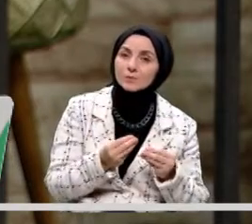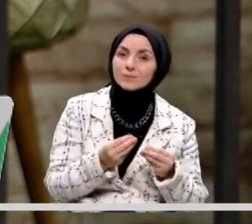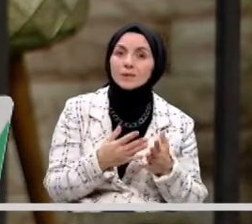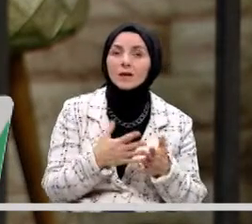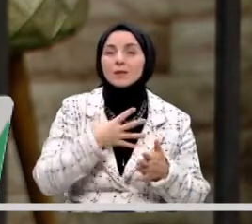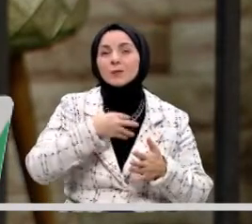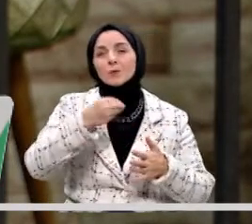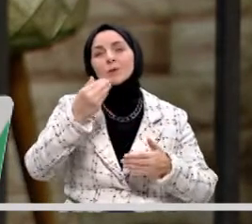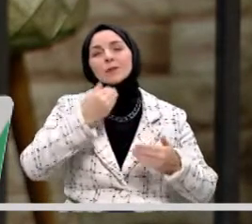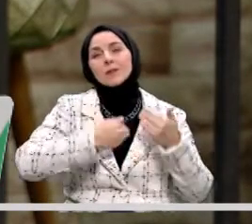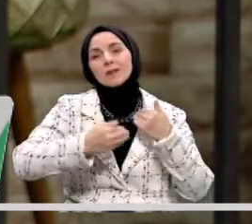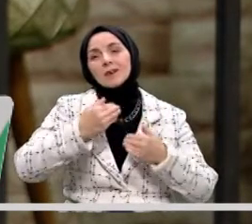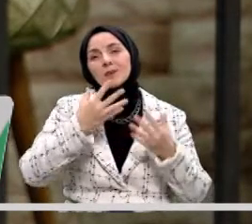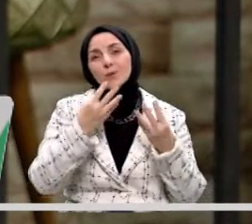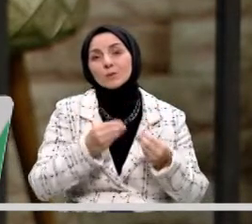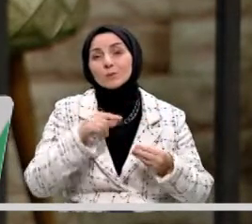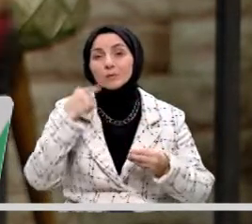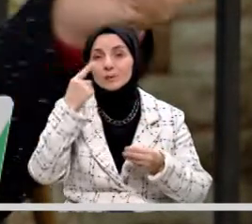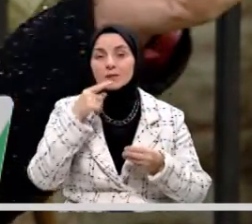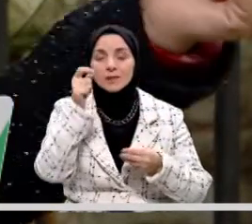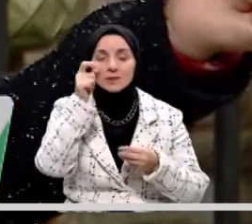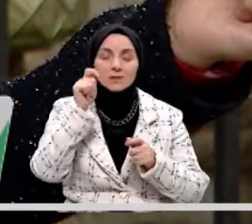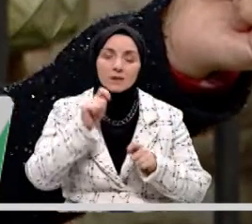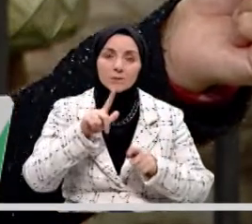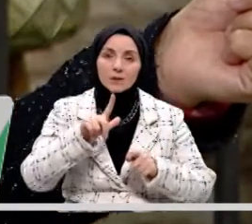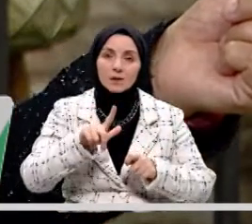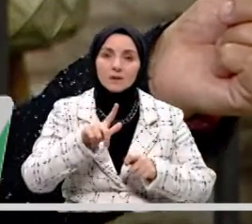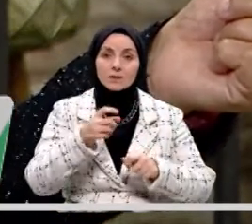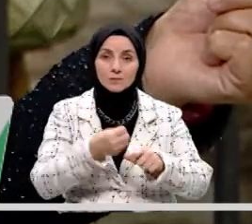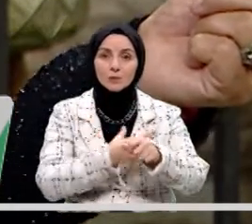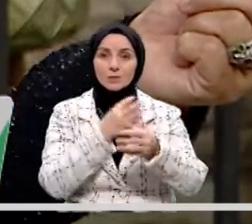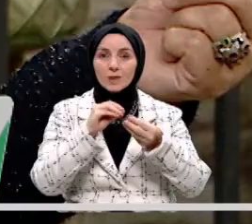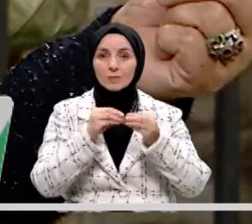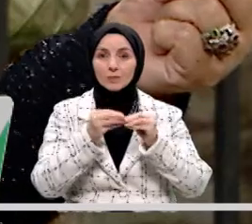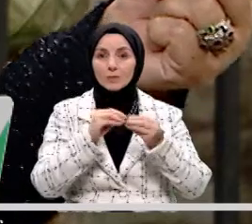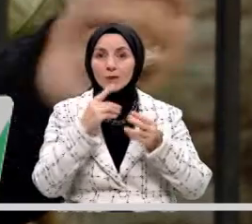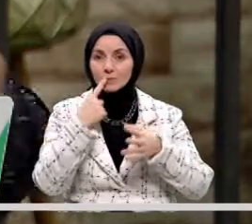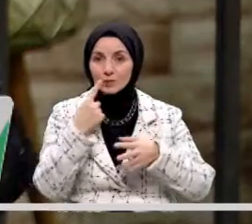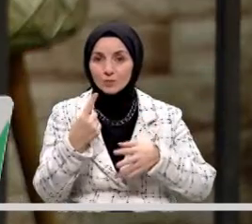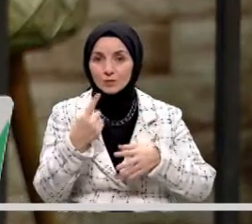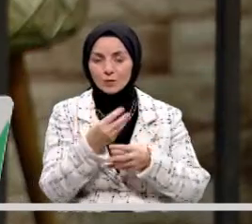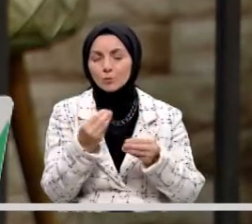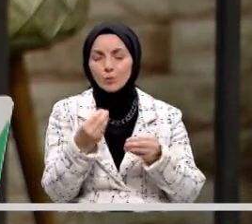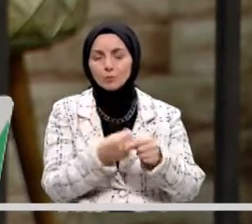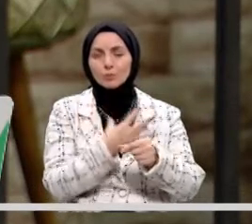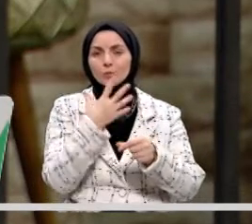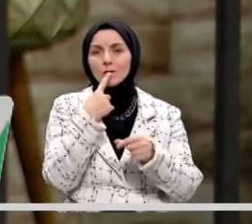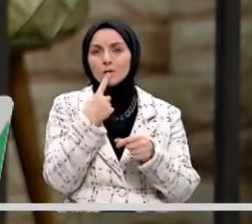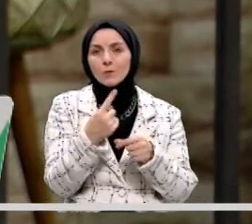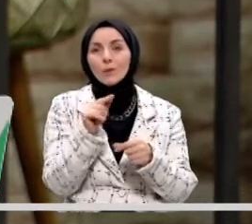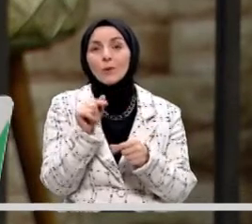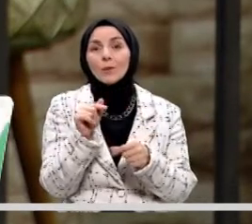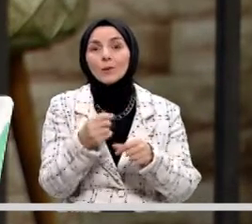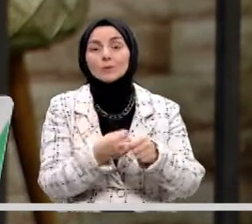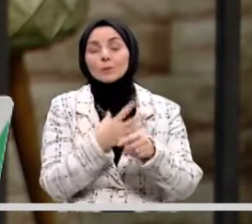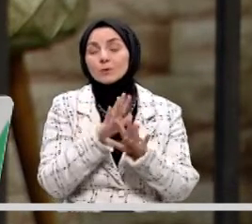her kayıp her duygusal problem diyoruz ya bir hani veterede vardı ya Çok duygusal diye yani hastalıklı diyor ya işte